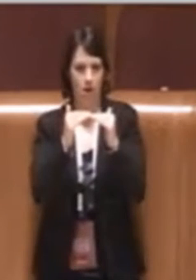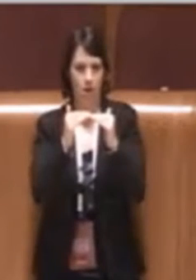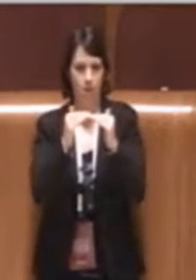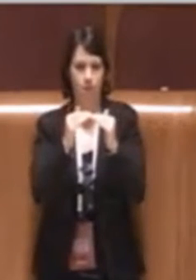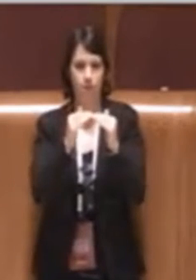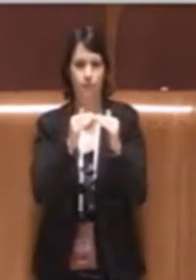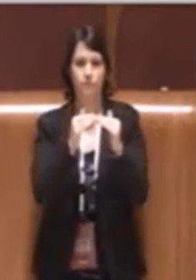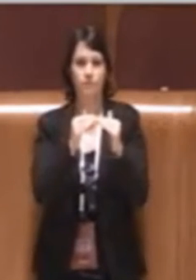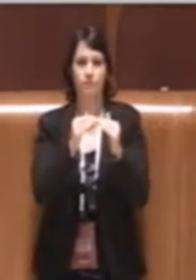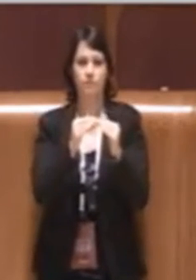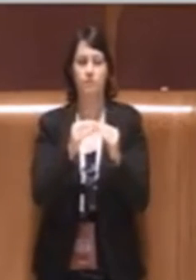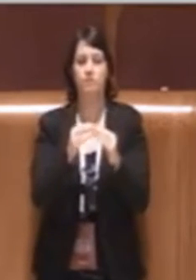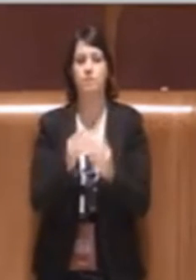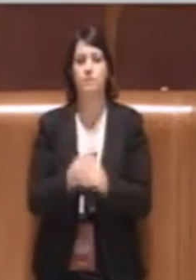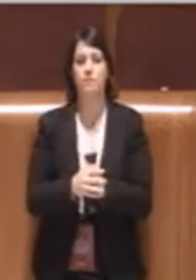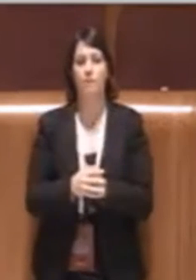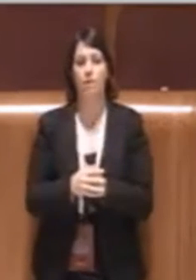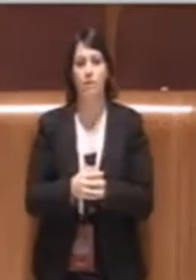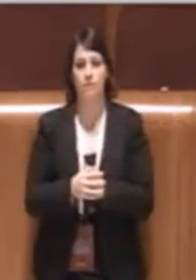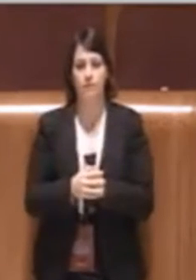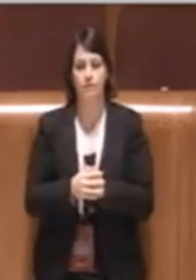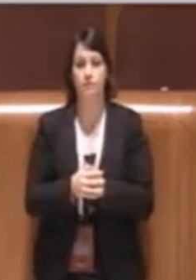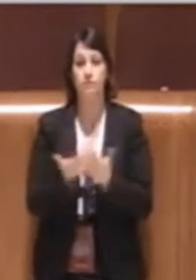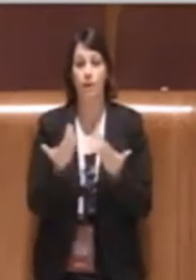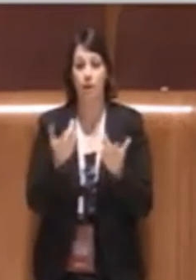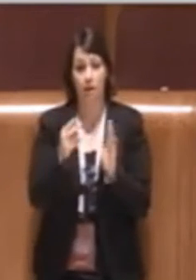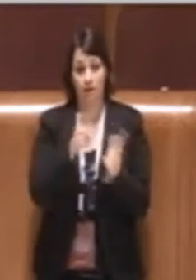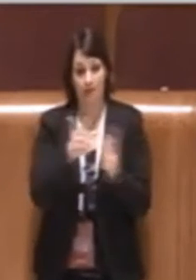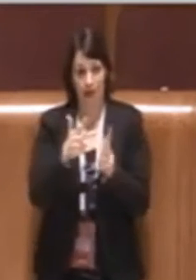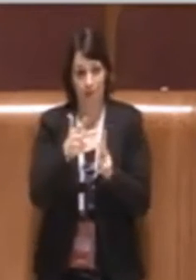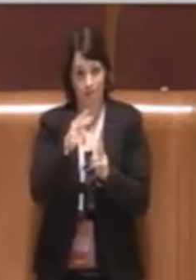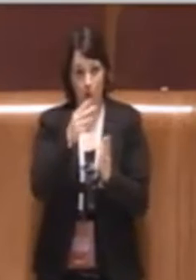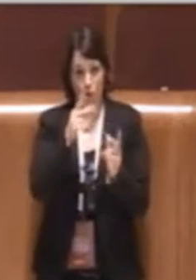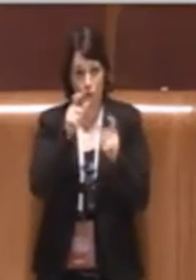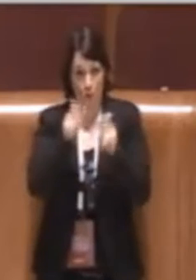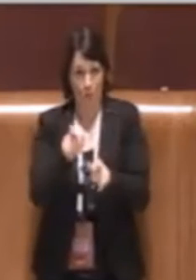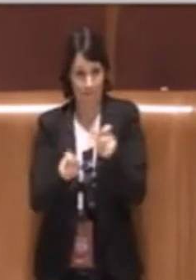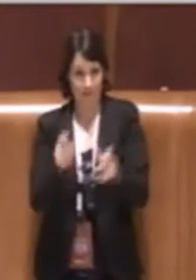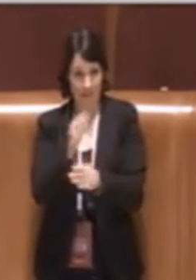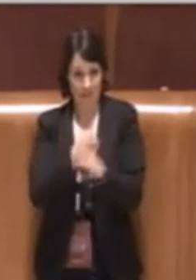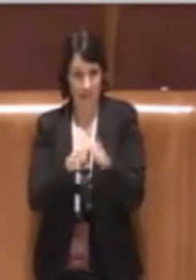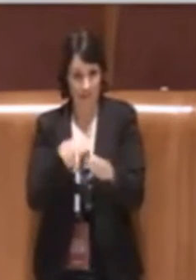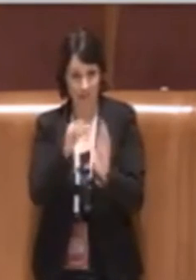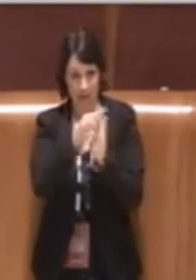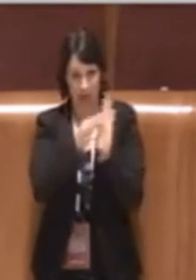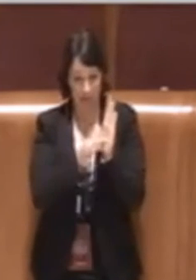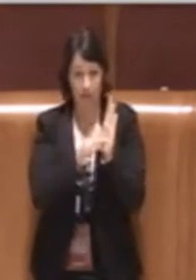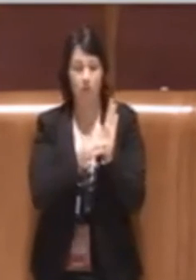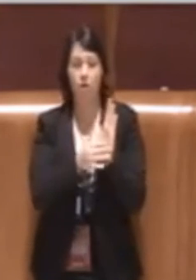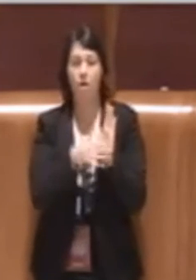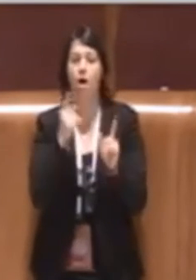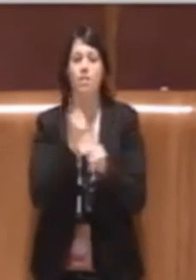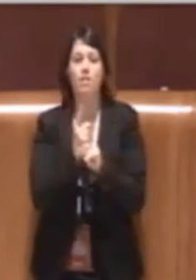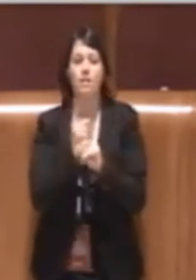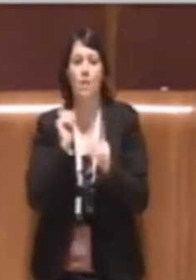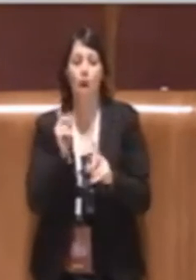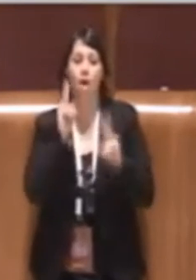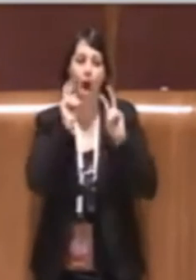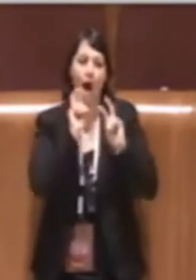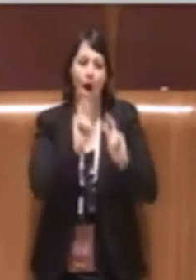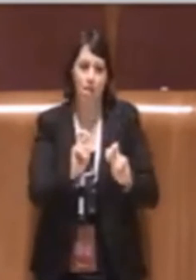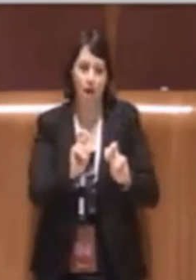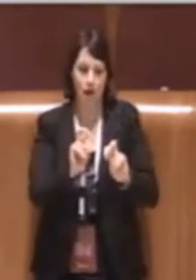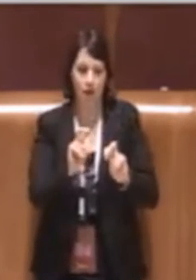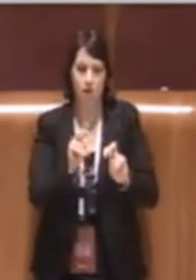scrivere un regolamento che regola il trasporto di persone con disabilità ha bisogno di un'analisi che riguarda si aspetti legati alla mobilità